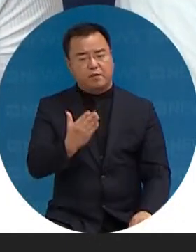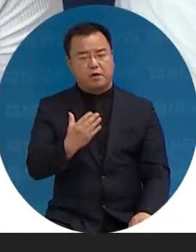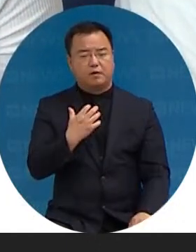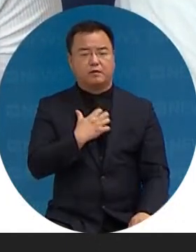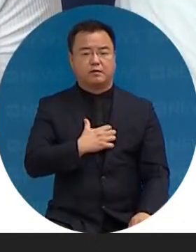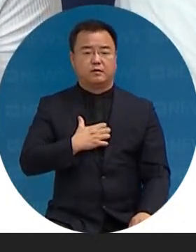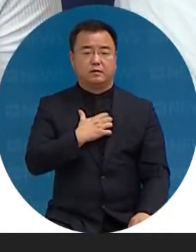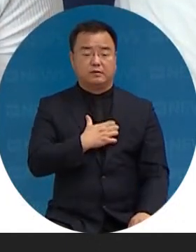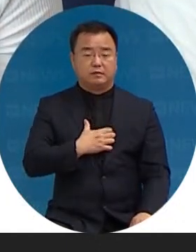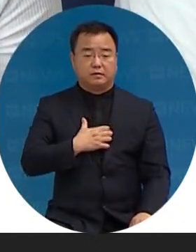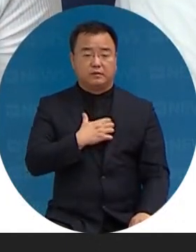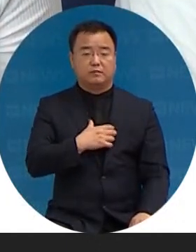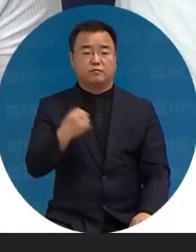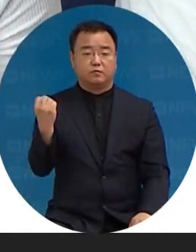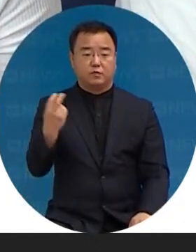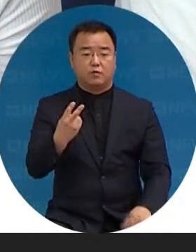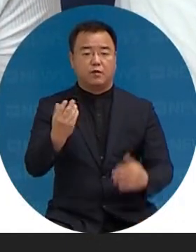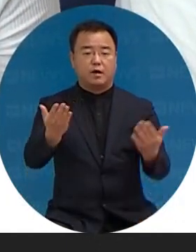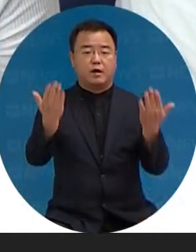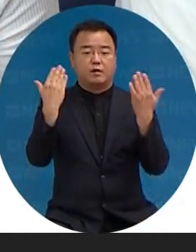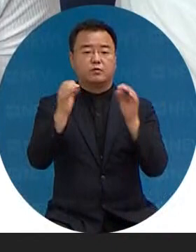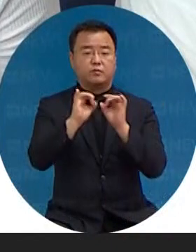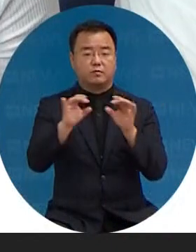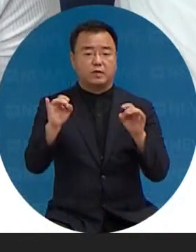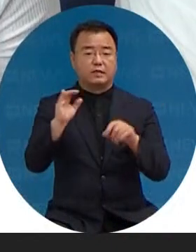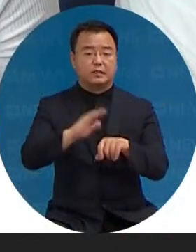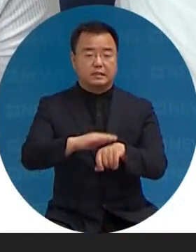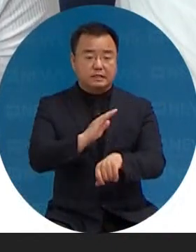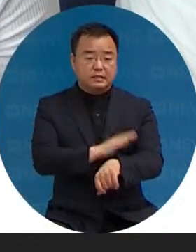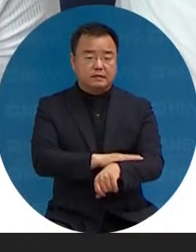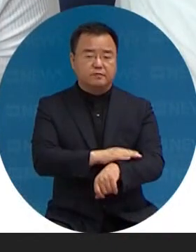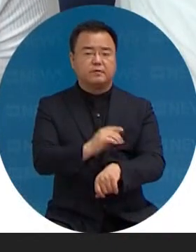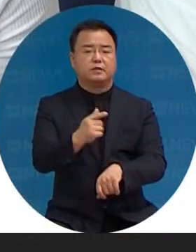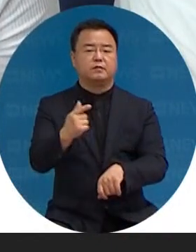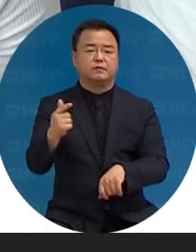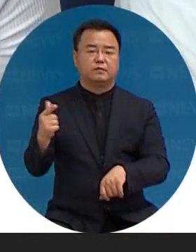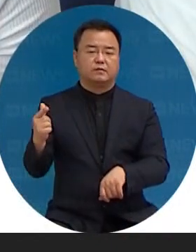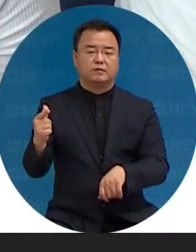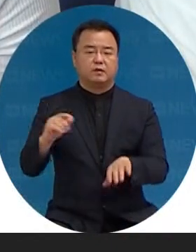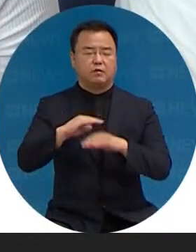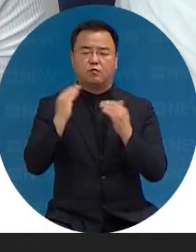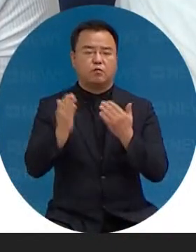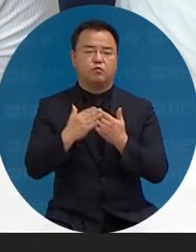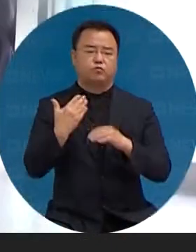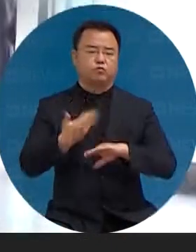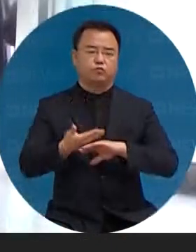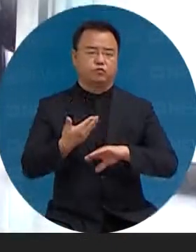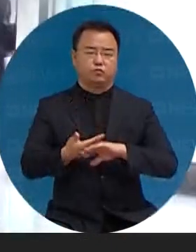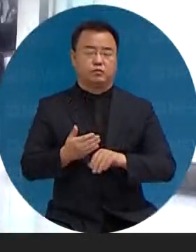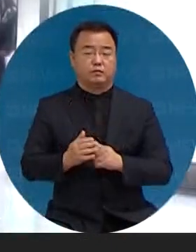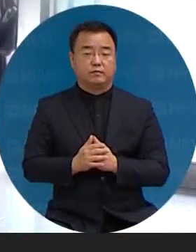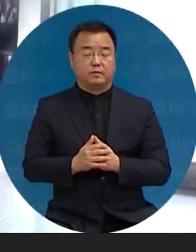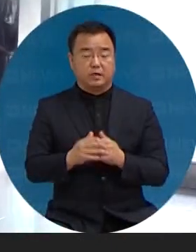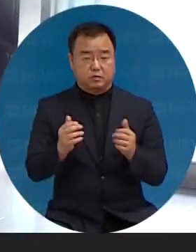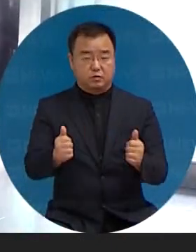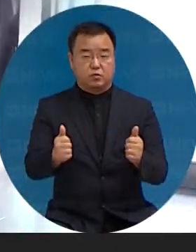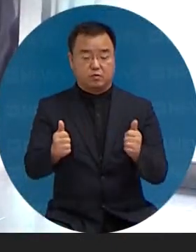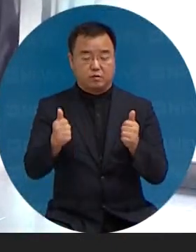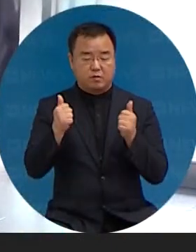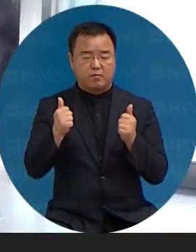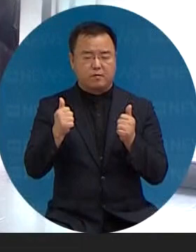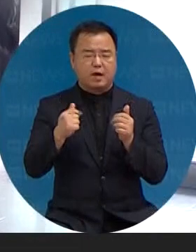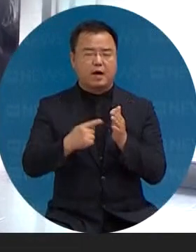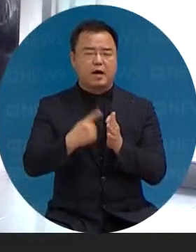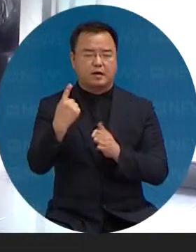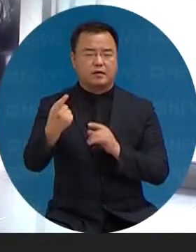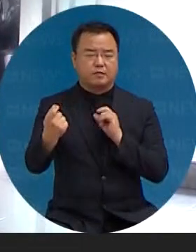걱정되고 그 학교마다 제 실습하는 그런거 나 그런거 또 다르니까 졸업하기 를 앞둔 취업준비생